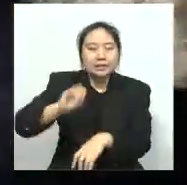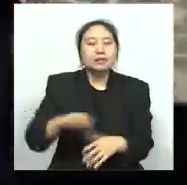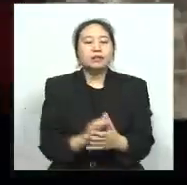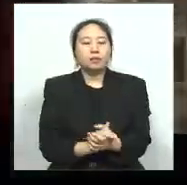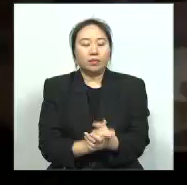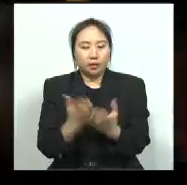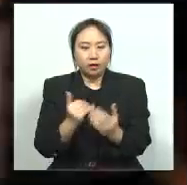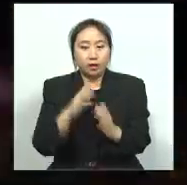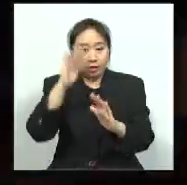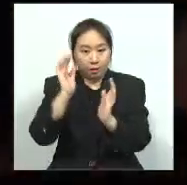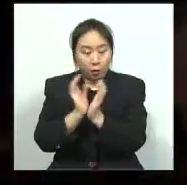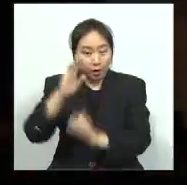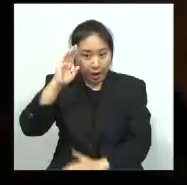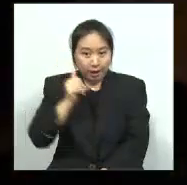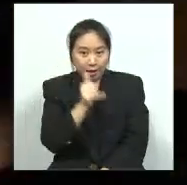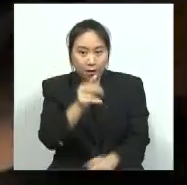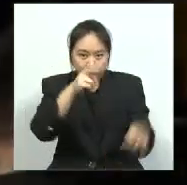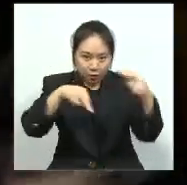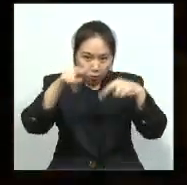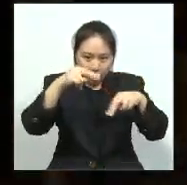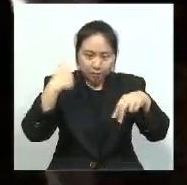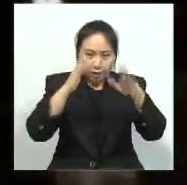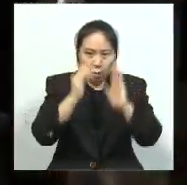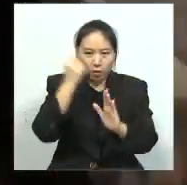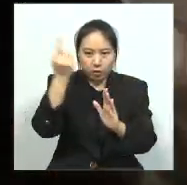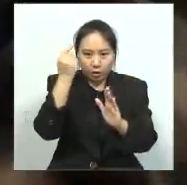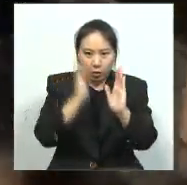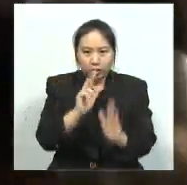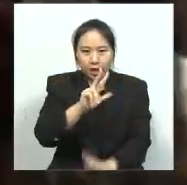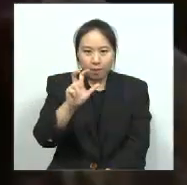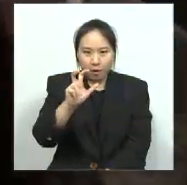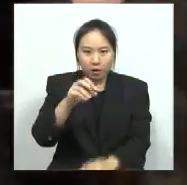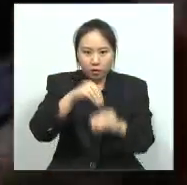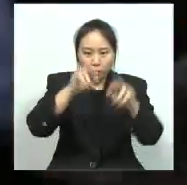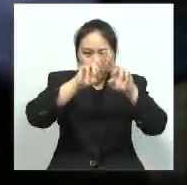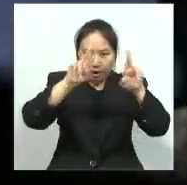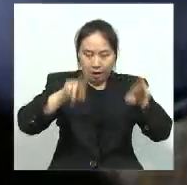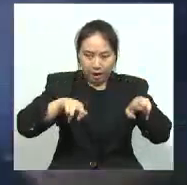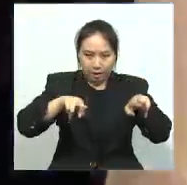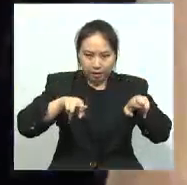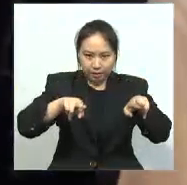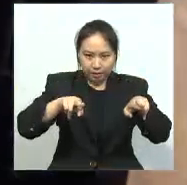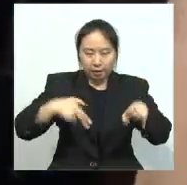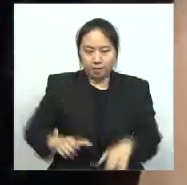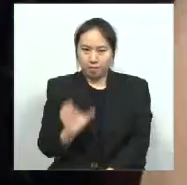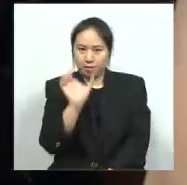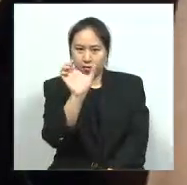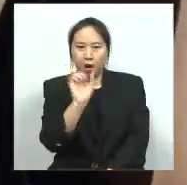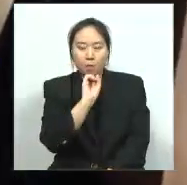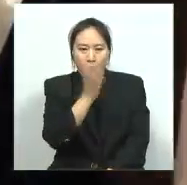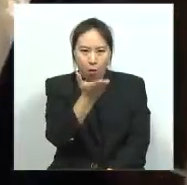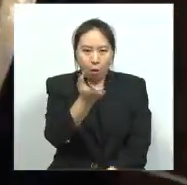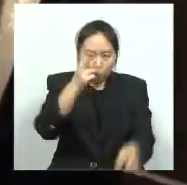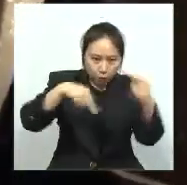งขณะที่เจ้าหน้าที่เข้าไปตรวจค้นนี่นะฮะพบว่ามีนักท่องเที่ยวกว่า300คนเนี่ยดื่มกินอยู่ในร้านเจ้าหน้าที่ก็ได้แสดงตัวแล้วก็ขอตรวจสอบ